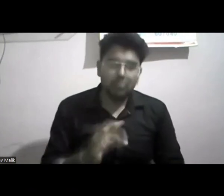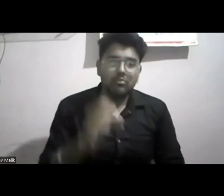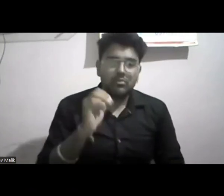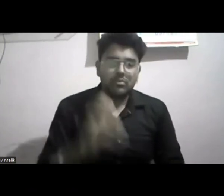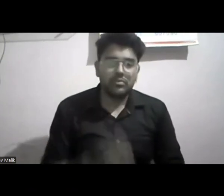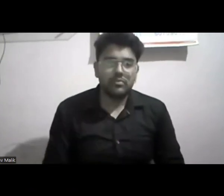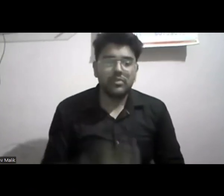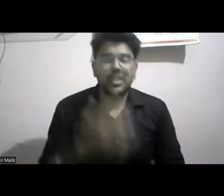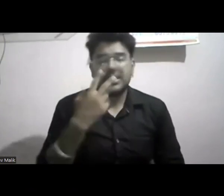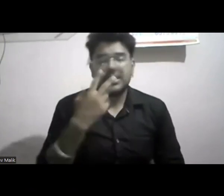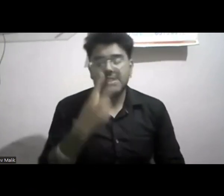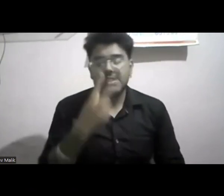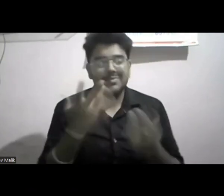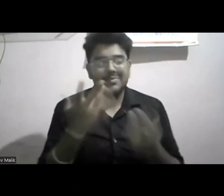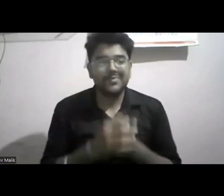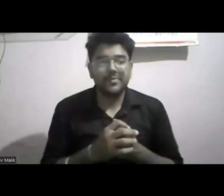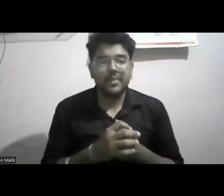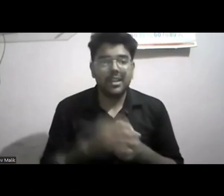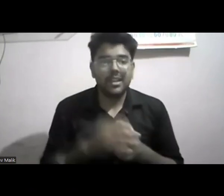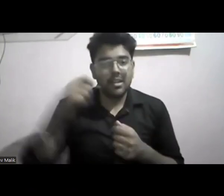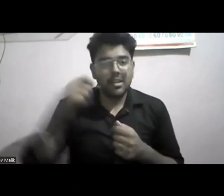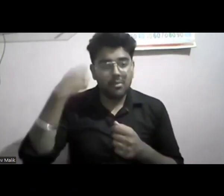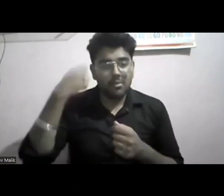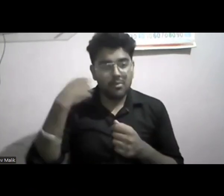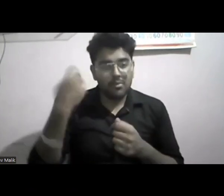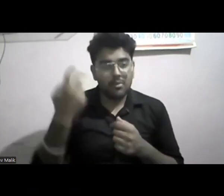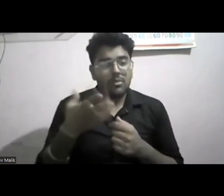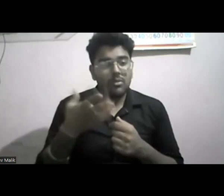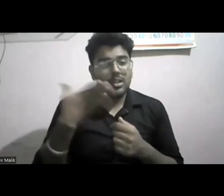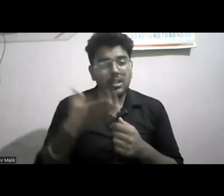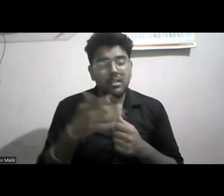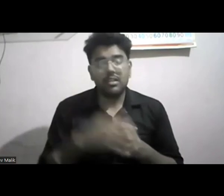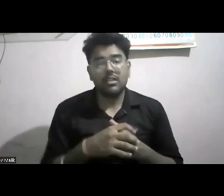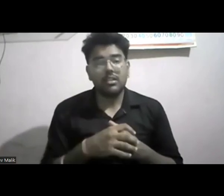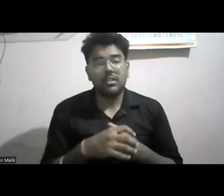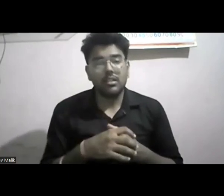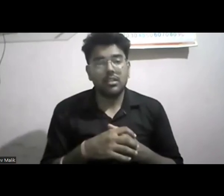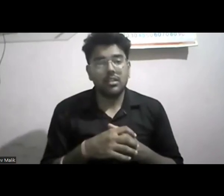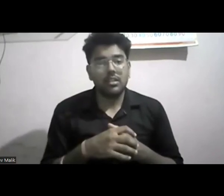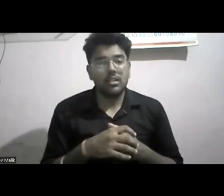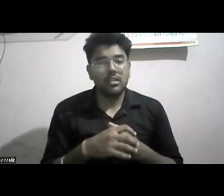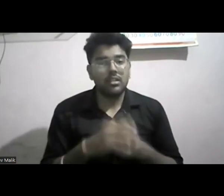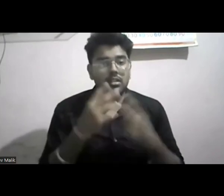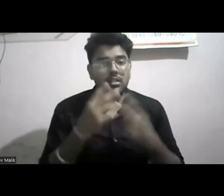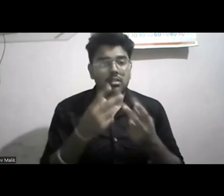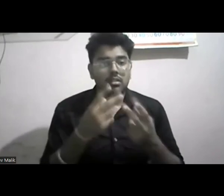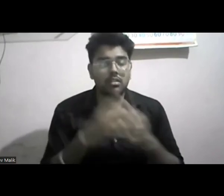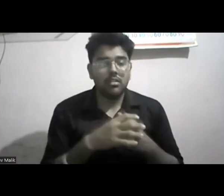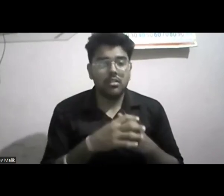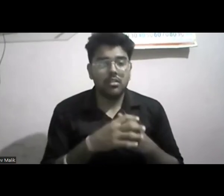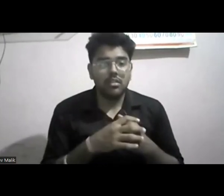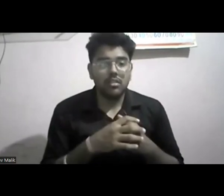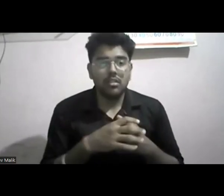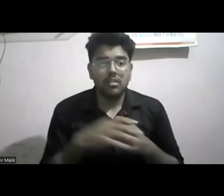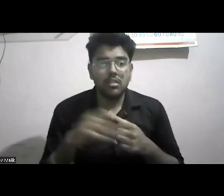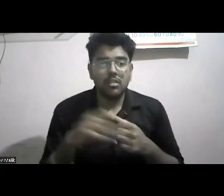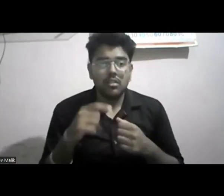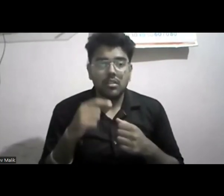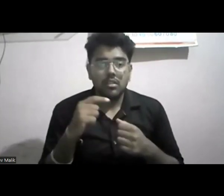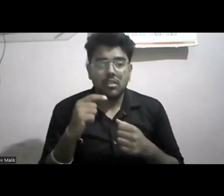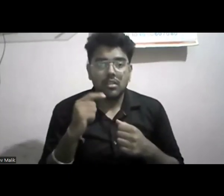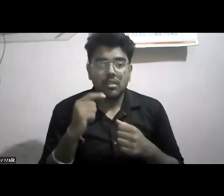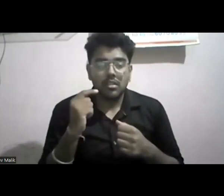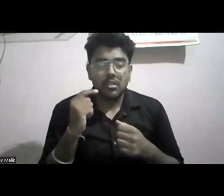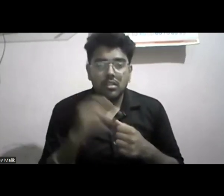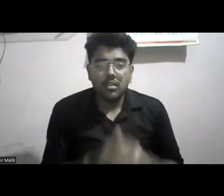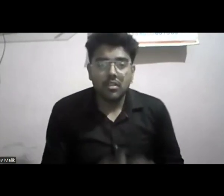See, that kind of film is very obvious in that way. I'm also hinting at films जो कि आपको बहुत ही non-obvious way में आपको